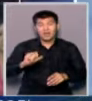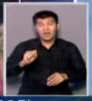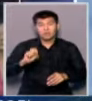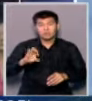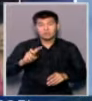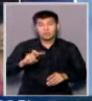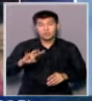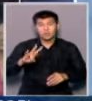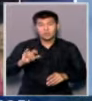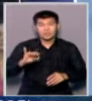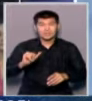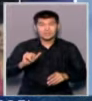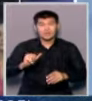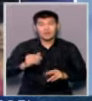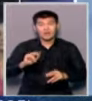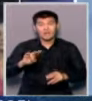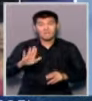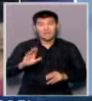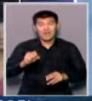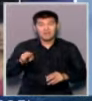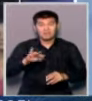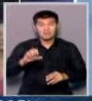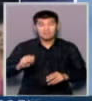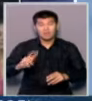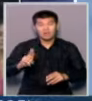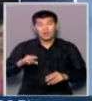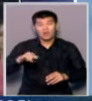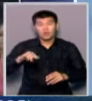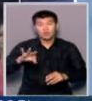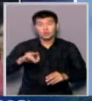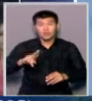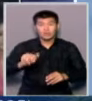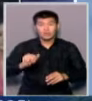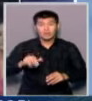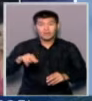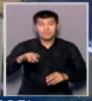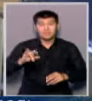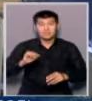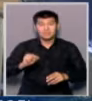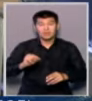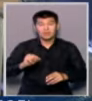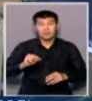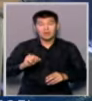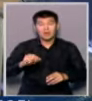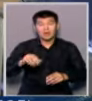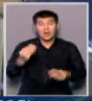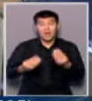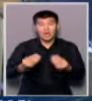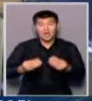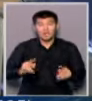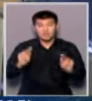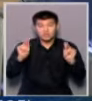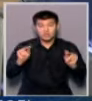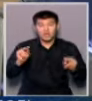Лухпанов, Нурасила Атаханова, Вадим Колесников, Толқын Ануарбекова, Пердебай Қалжанов, ал лотереяның әділ